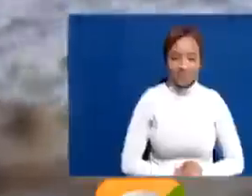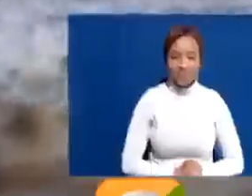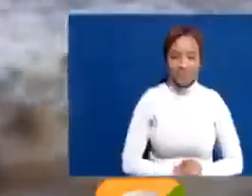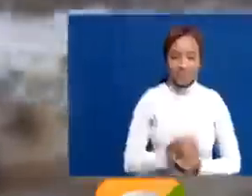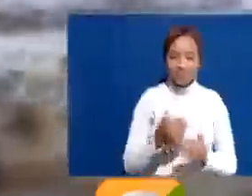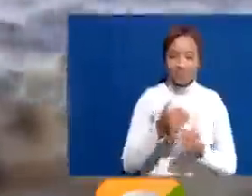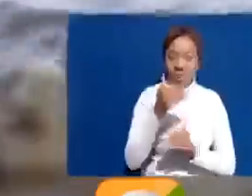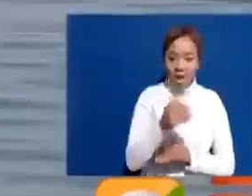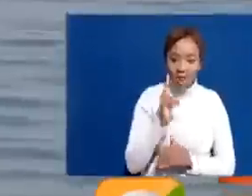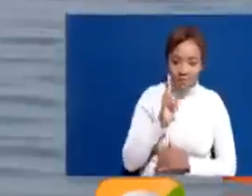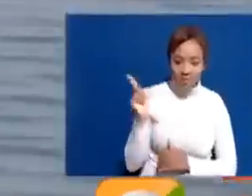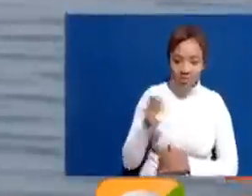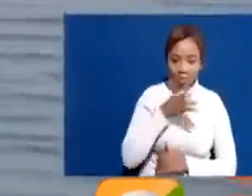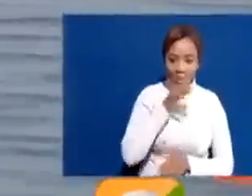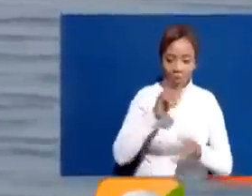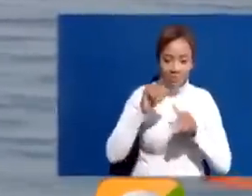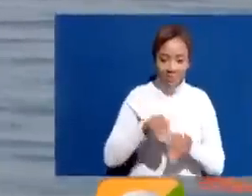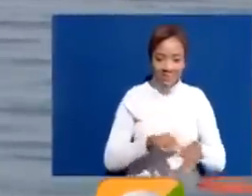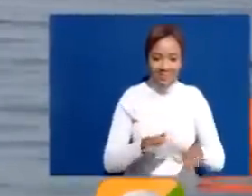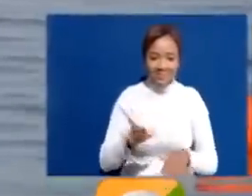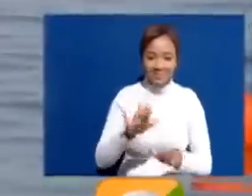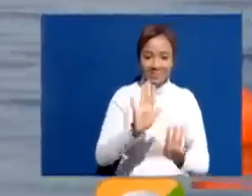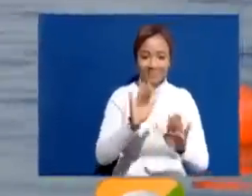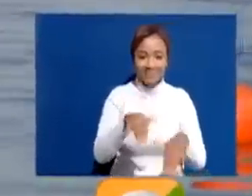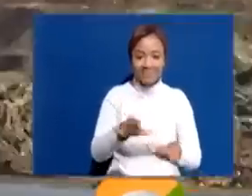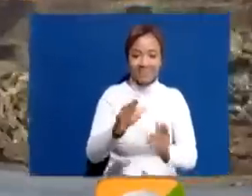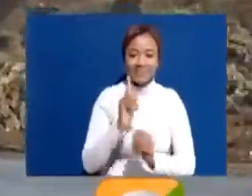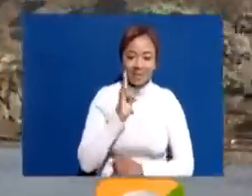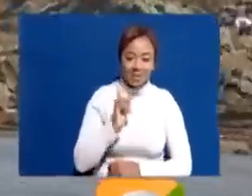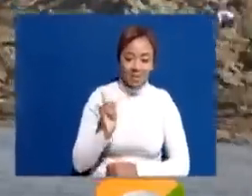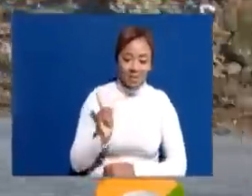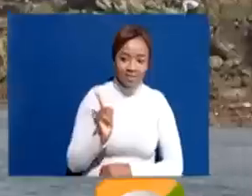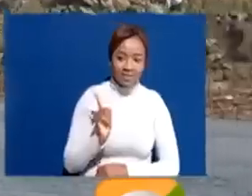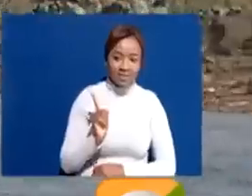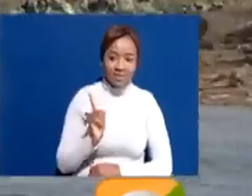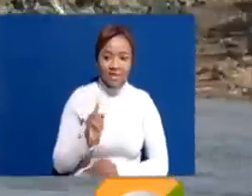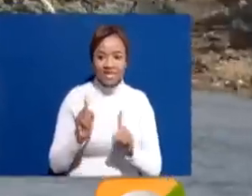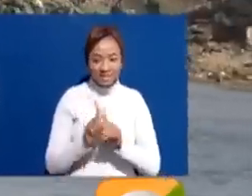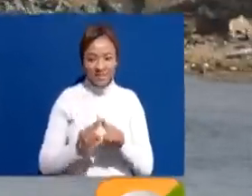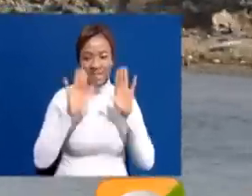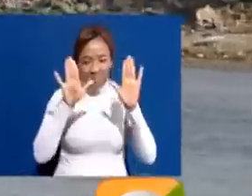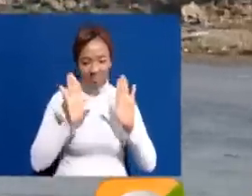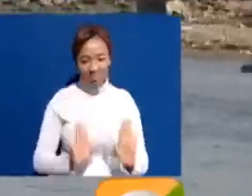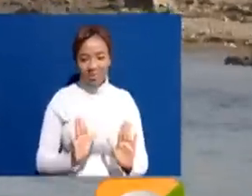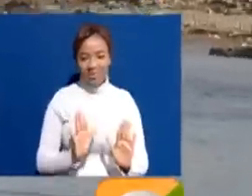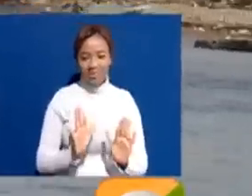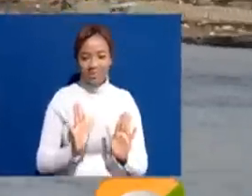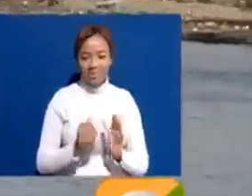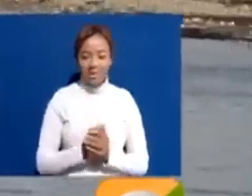Bahari ya chumvi au ukipenda Dead Sea ni eneo ambalo vilevile lina umuhimu katika historia ya